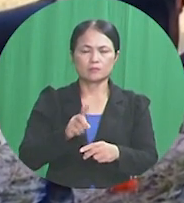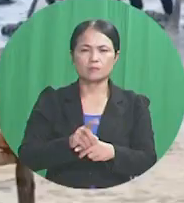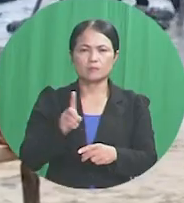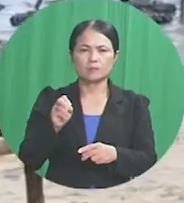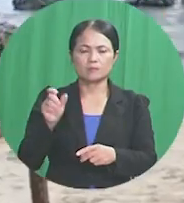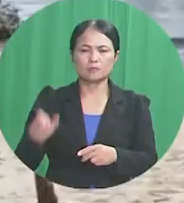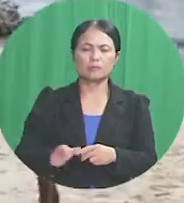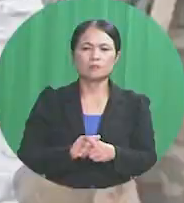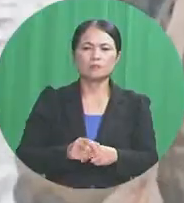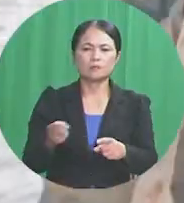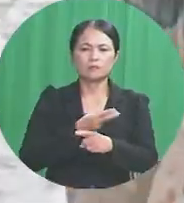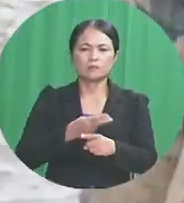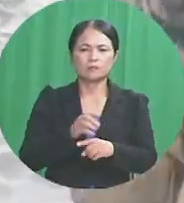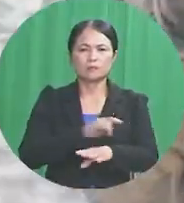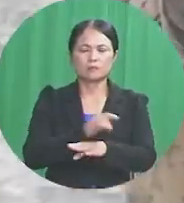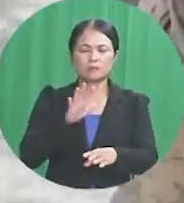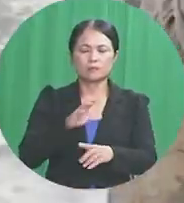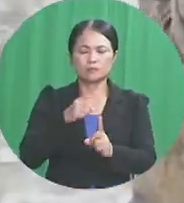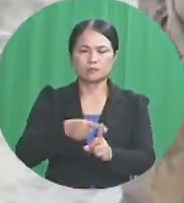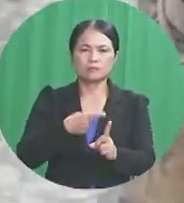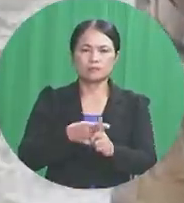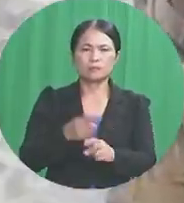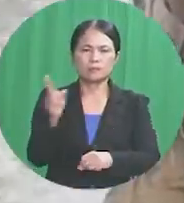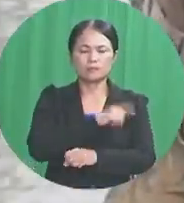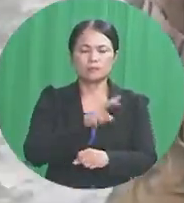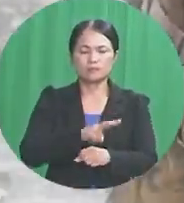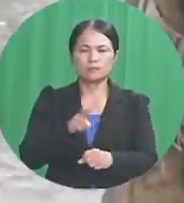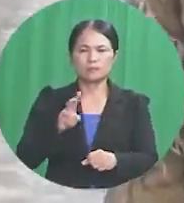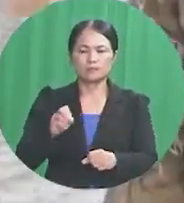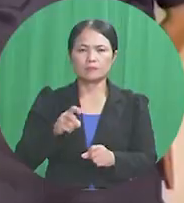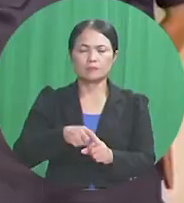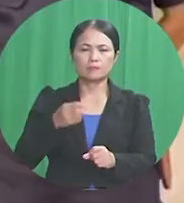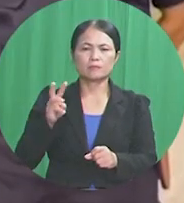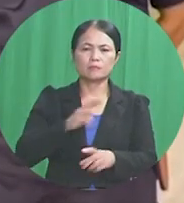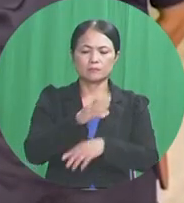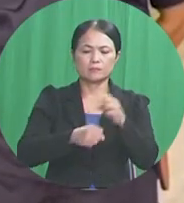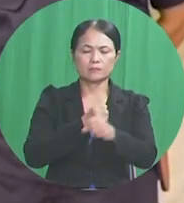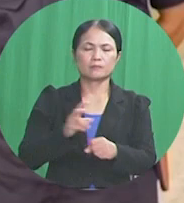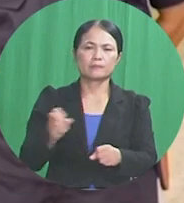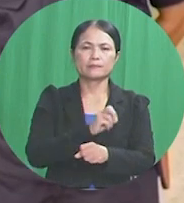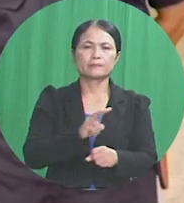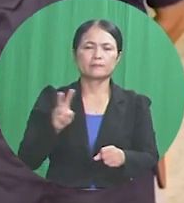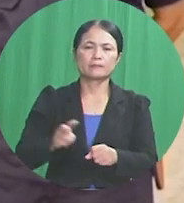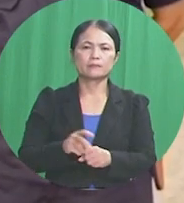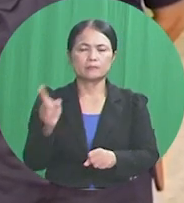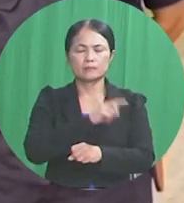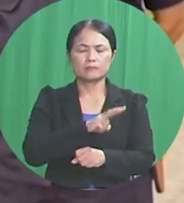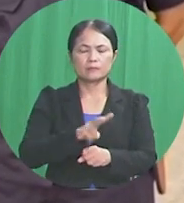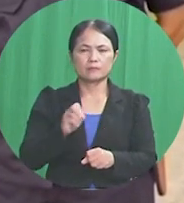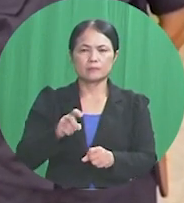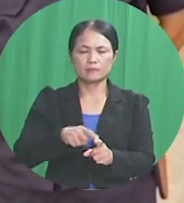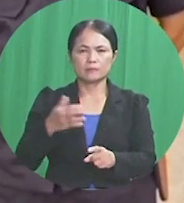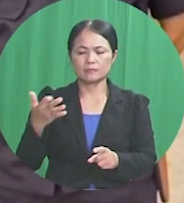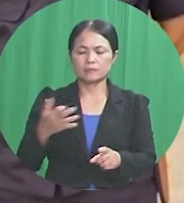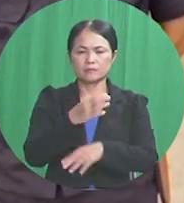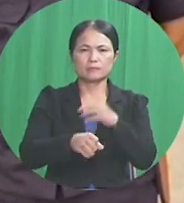ดับเนี้ยวักเวิร์นระยะเปรย์ปรามไข่จับปีทั้งไงตีมาภัยไข่มีเนียชนามปีปอนมาภัยปีดาวทั้งไงตีมาภัยไข่ไซฮ